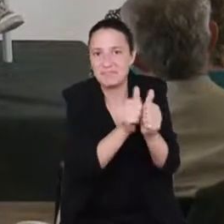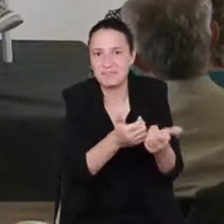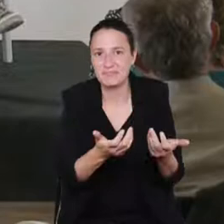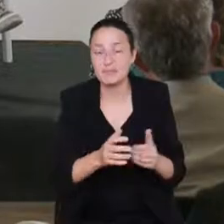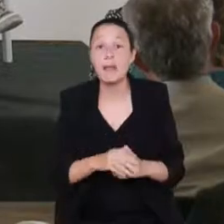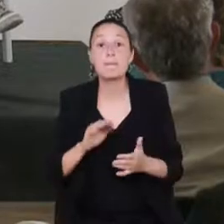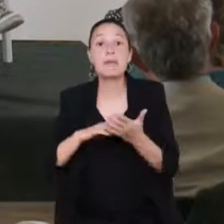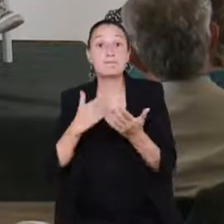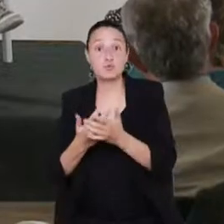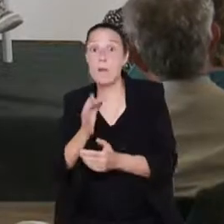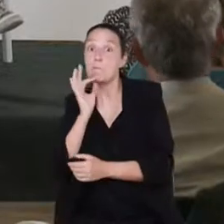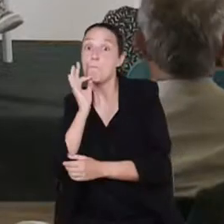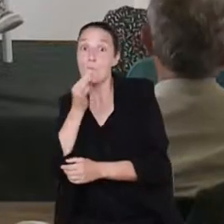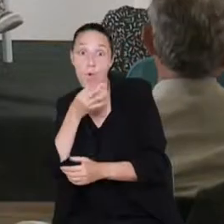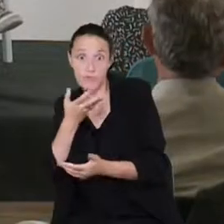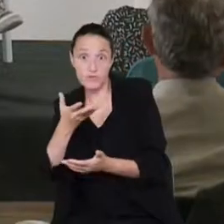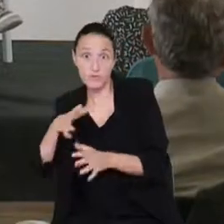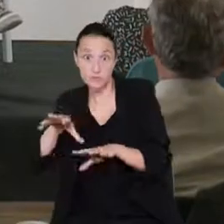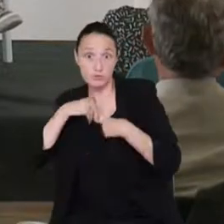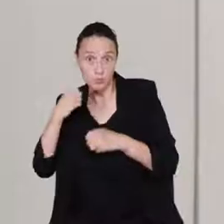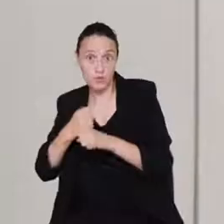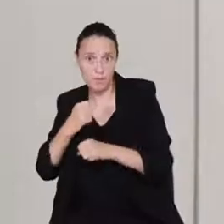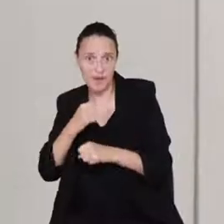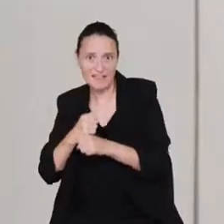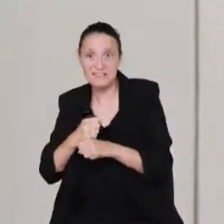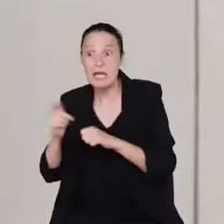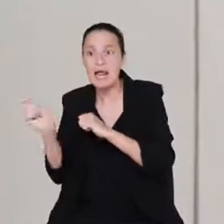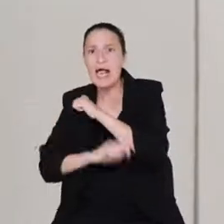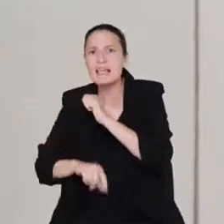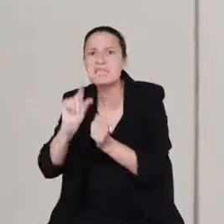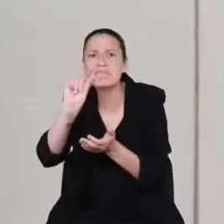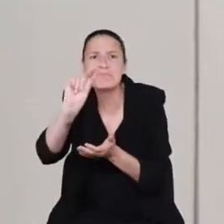za zatrudnianie młodocianych są bardzo niskie.